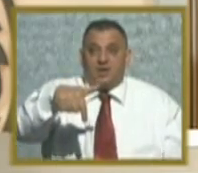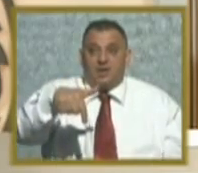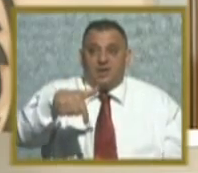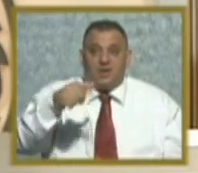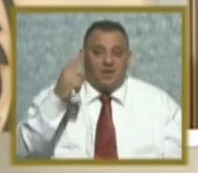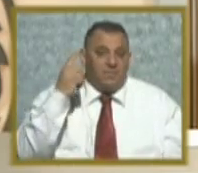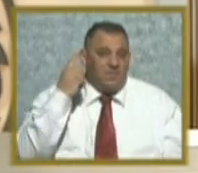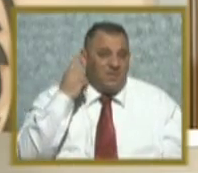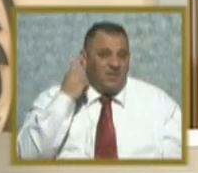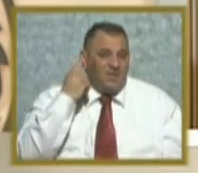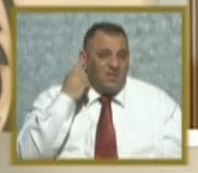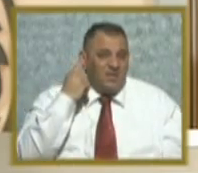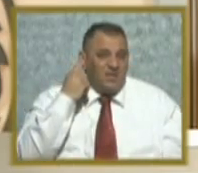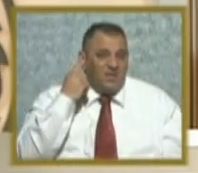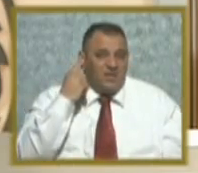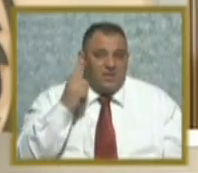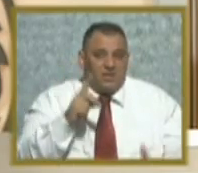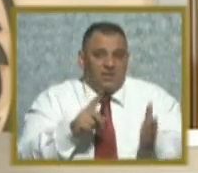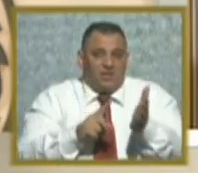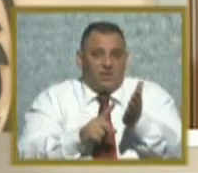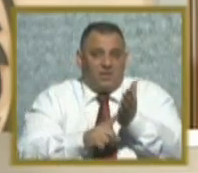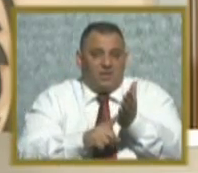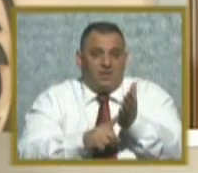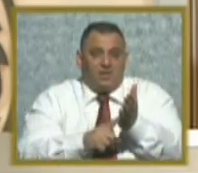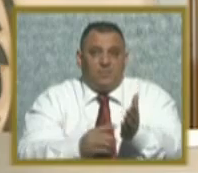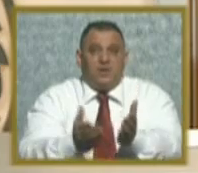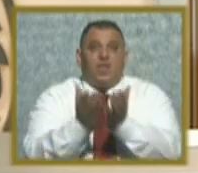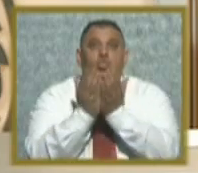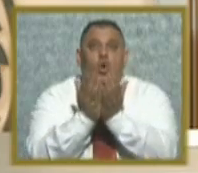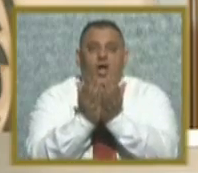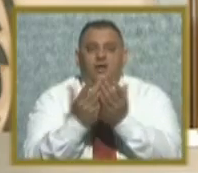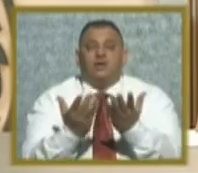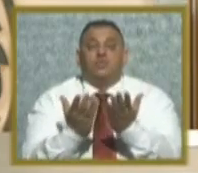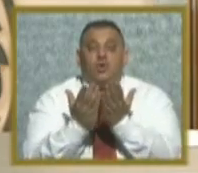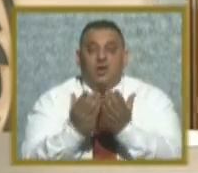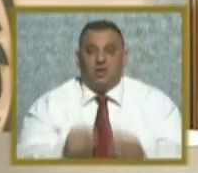لها لانه الان في العنايه المركزه. طيب في الدعاء الله يبارك فيك. طيب طيب